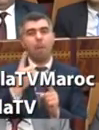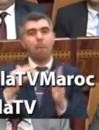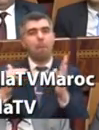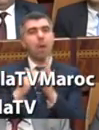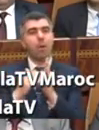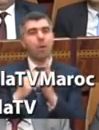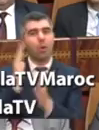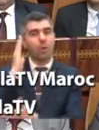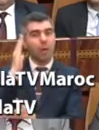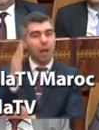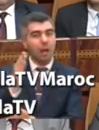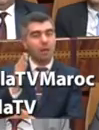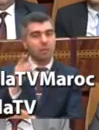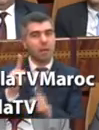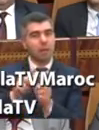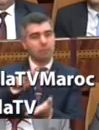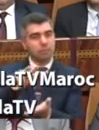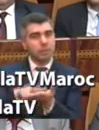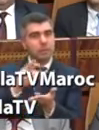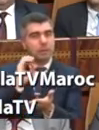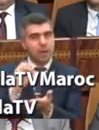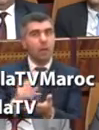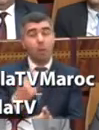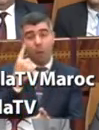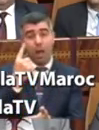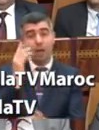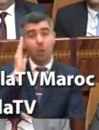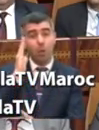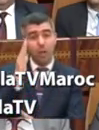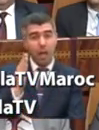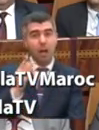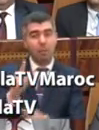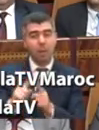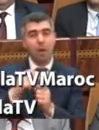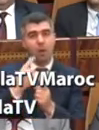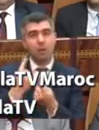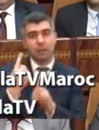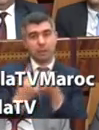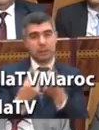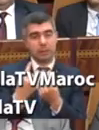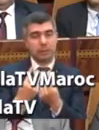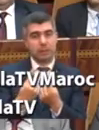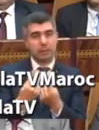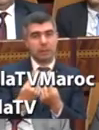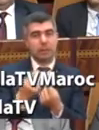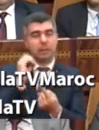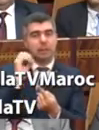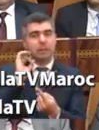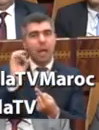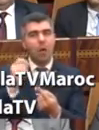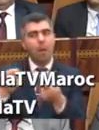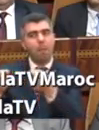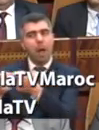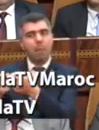معبأة. وكنعرفوا كذلك السيد الوزير انه ربما هكتار واحد ديال القمح وهكتار واحد ديال الزيتون تقريبا نفس يعني الاستهلاك ديال